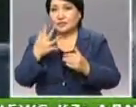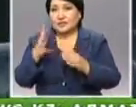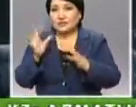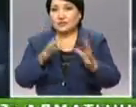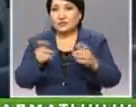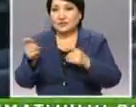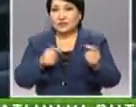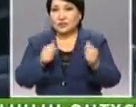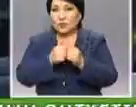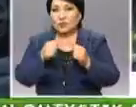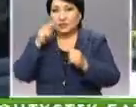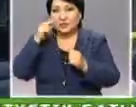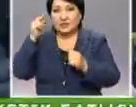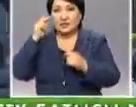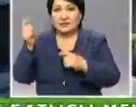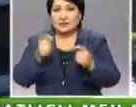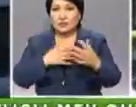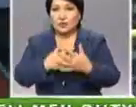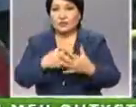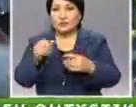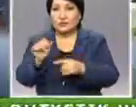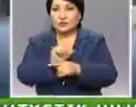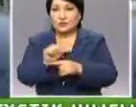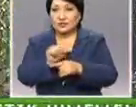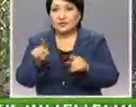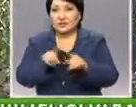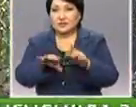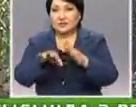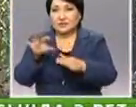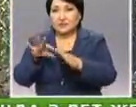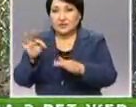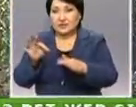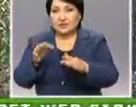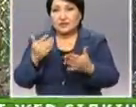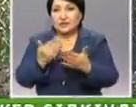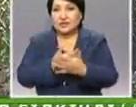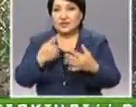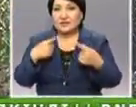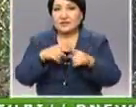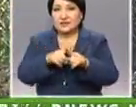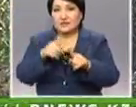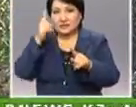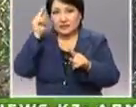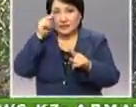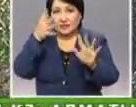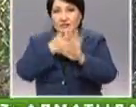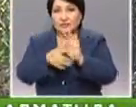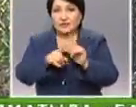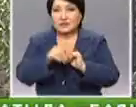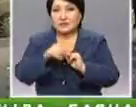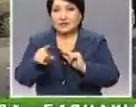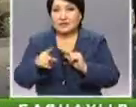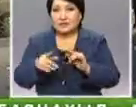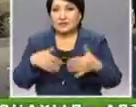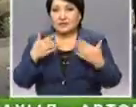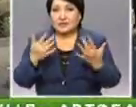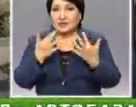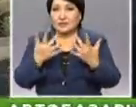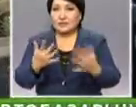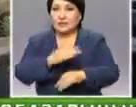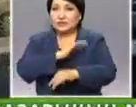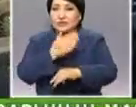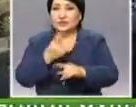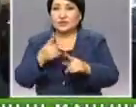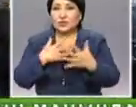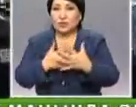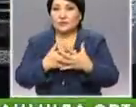Көрші Қытайдан әкелінген қоғамдық көліктердің жүргізушілері де іріктеліпті. Су жаңа техниканы меңгерем деген азаматтарға қойылатын талап та күшті. Біріншіден